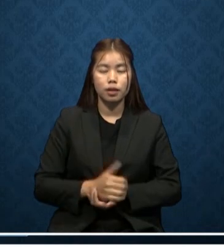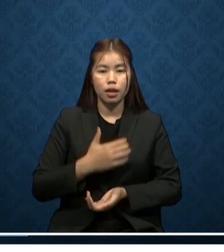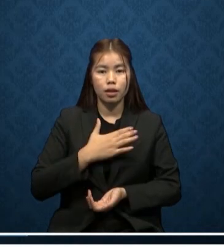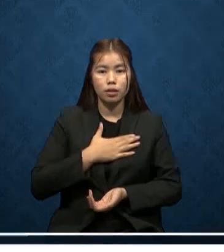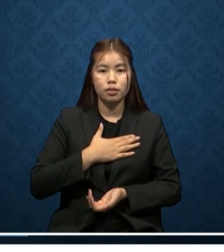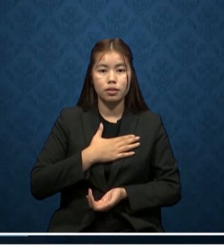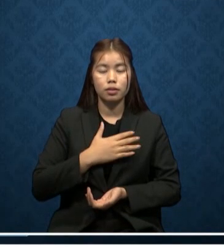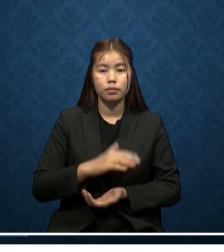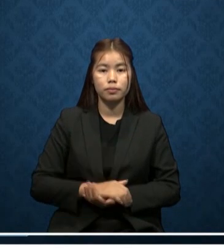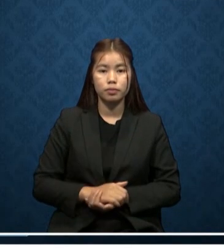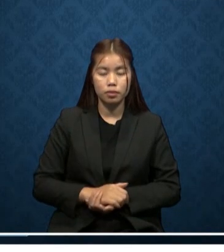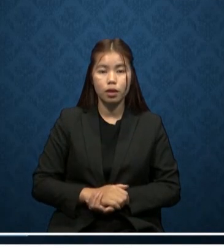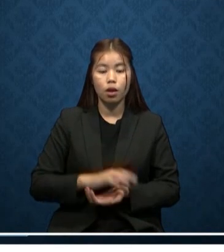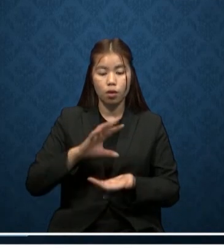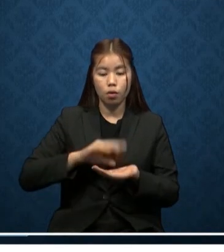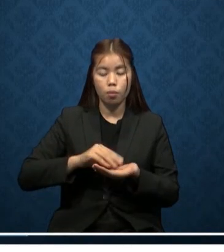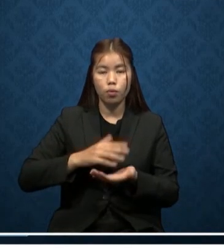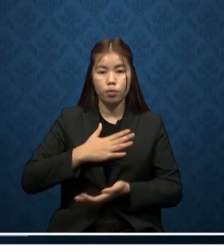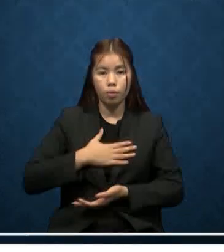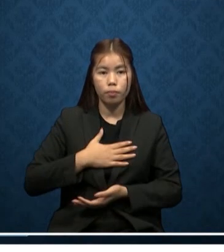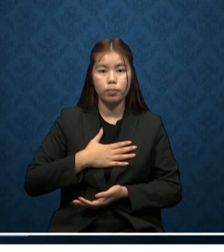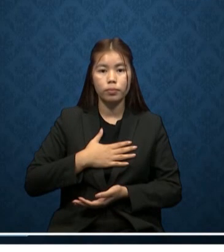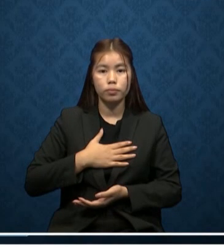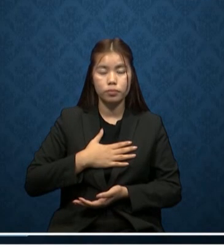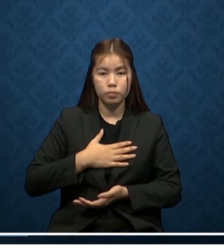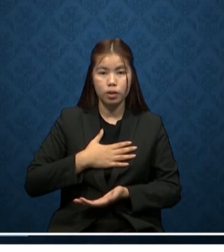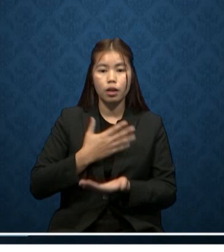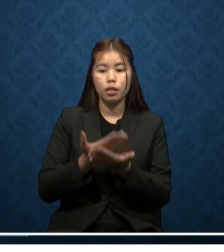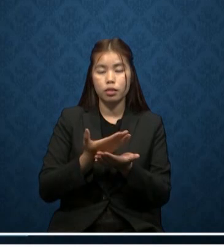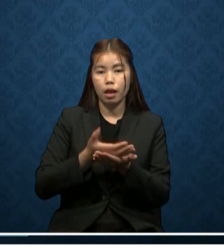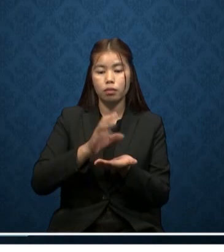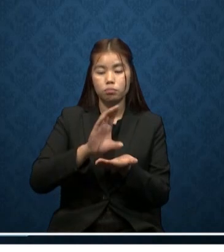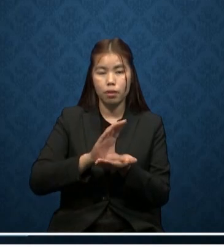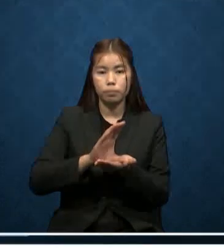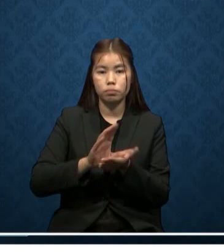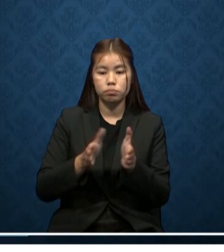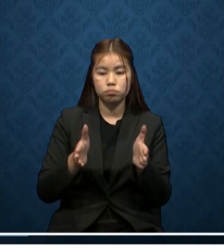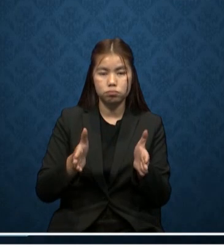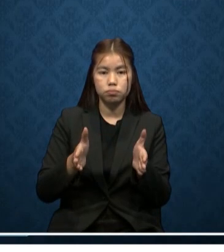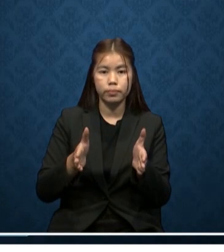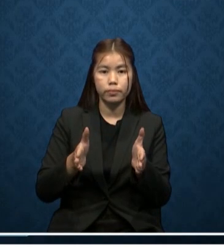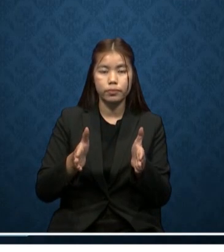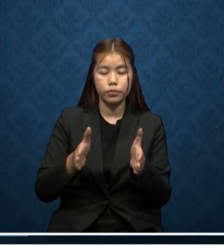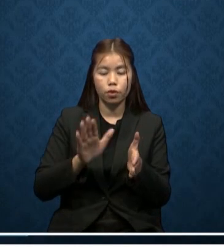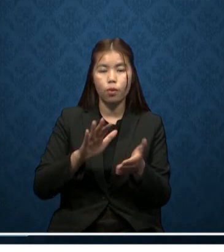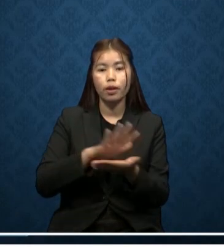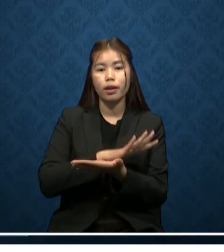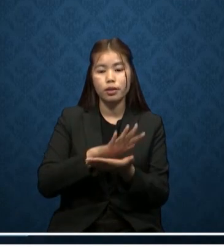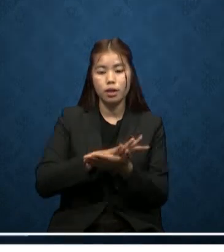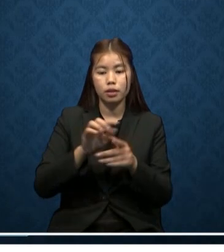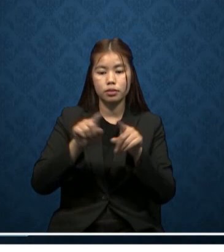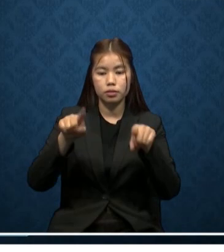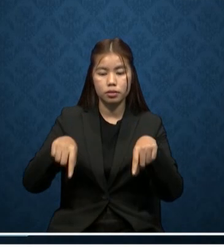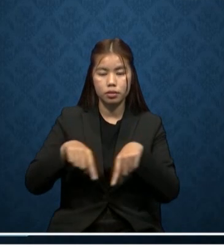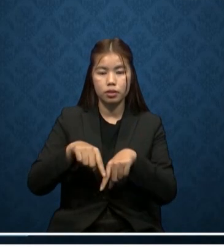ผมข้อมูลตรงนี้ได้ปรากฏอยู่ในงบประมาณสังเขปของเอ่อเอกสารงบประมาณที่สำนัก